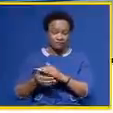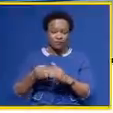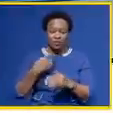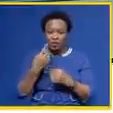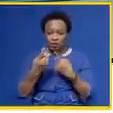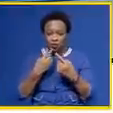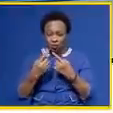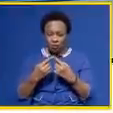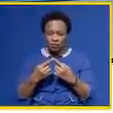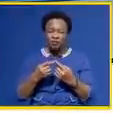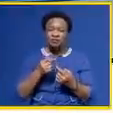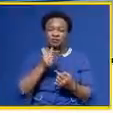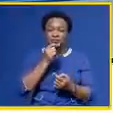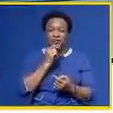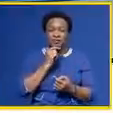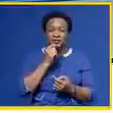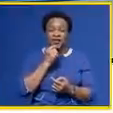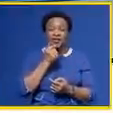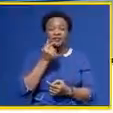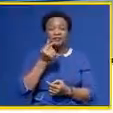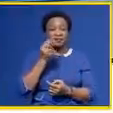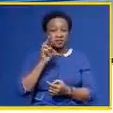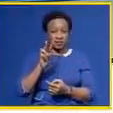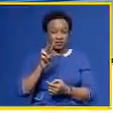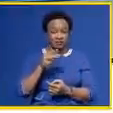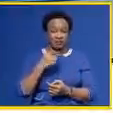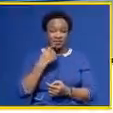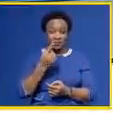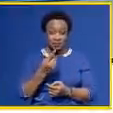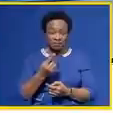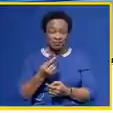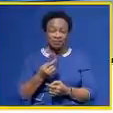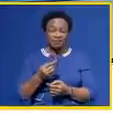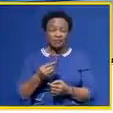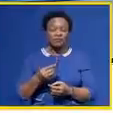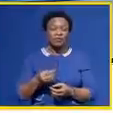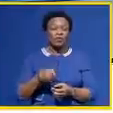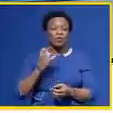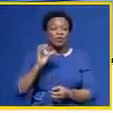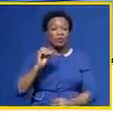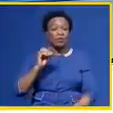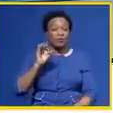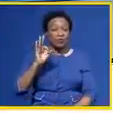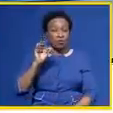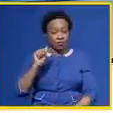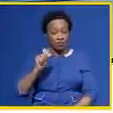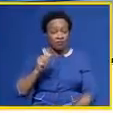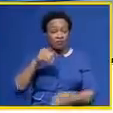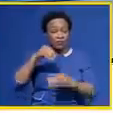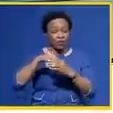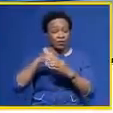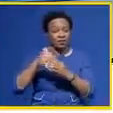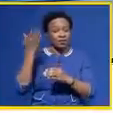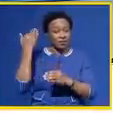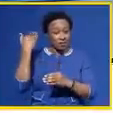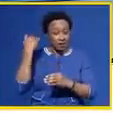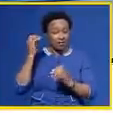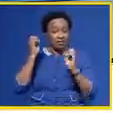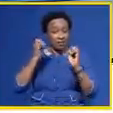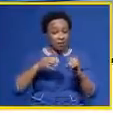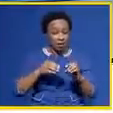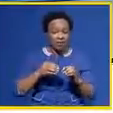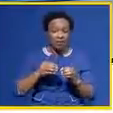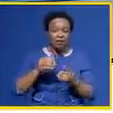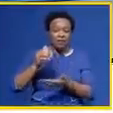na masoko wa Azam TV Shamrisho amesema wametoa ofa kwa wateja wa zamani pamoja na wapya kwa kuwapatia vifurushi kwa bei nafuu